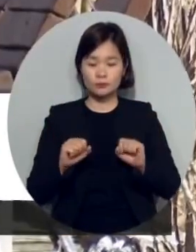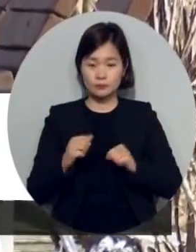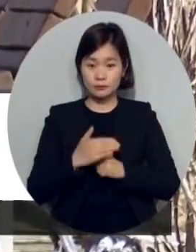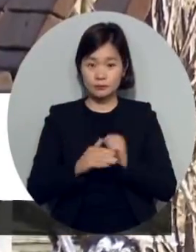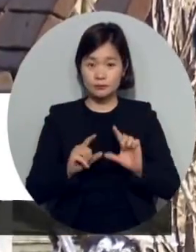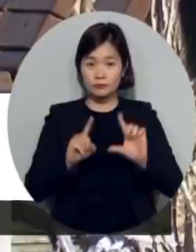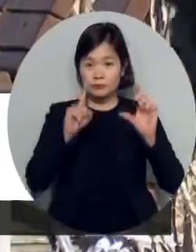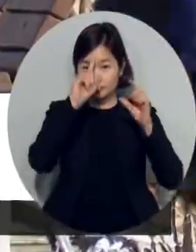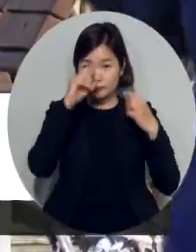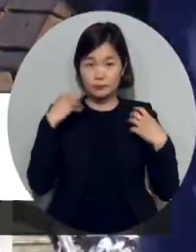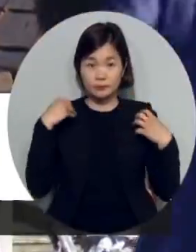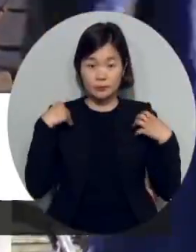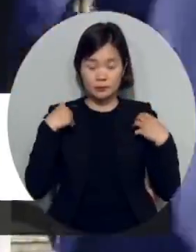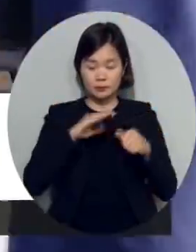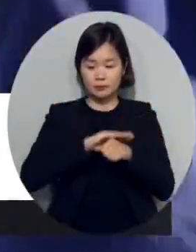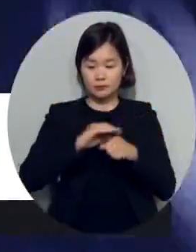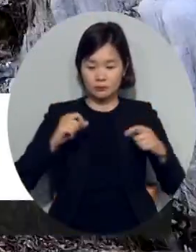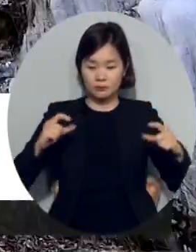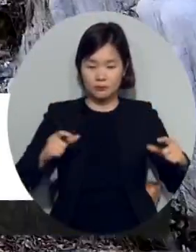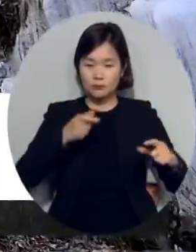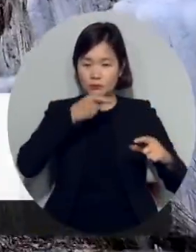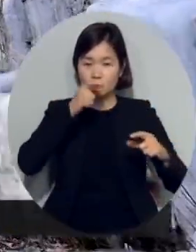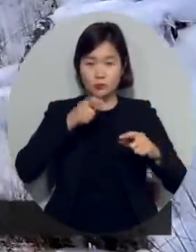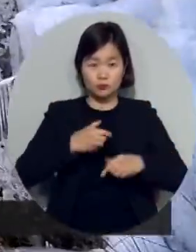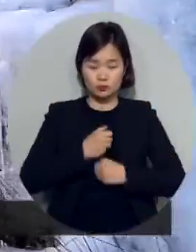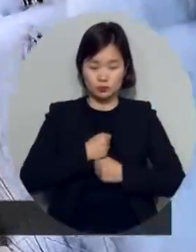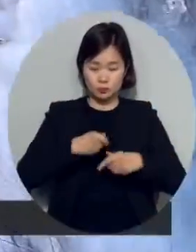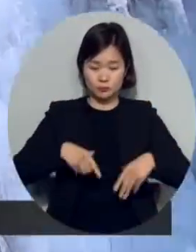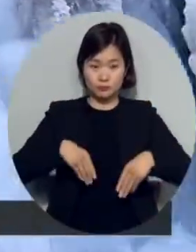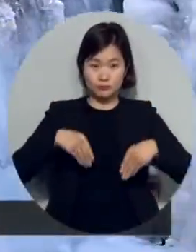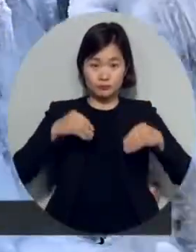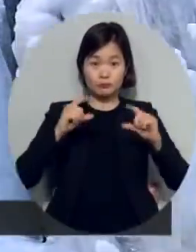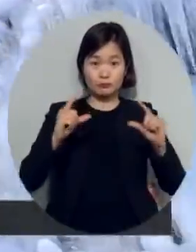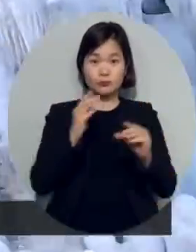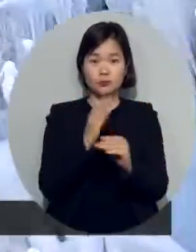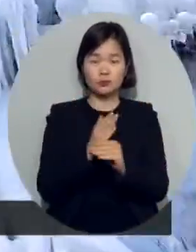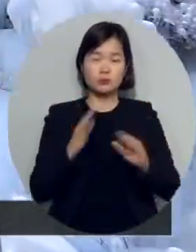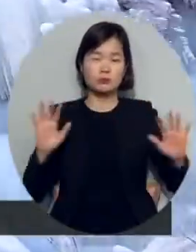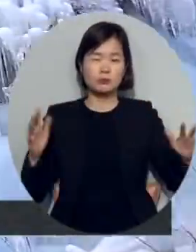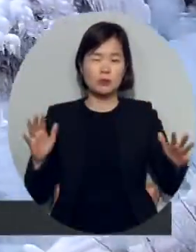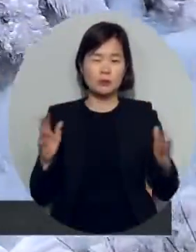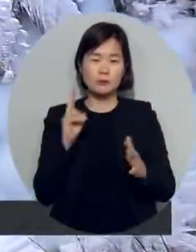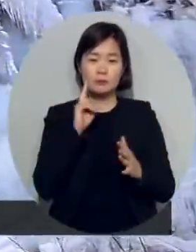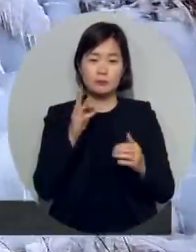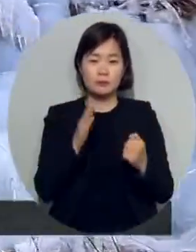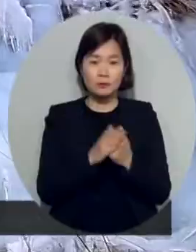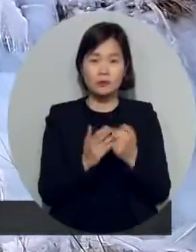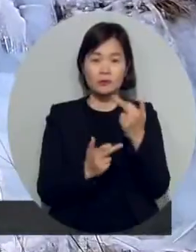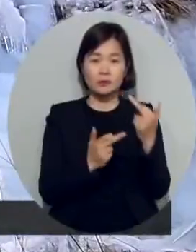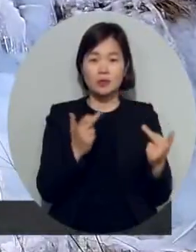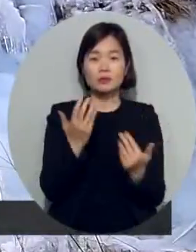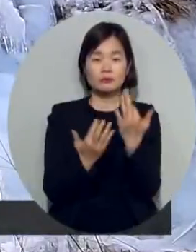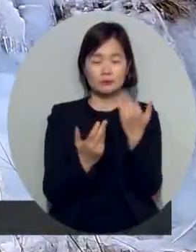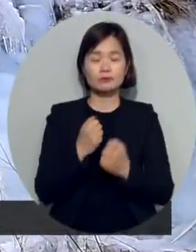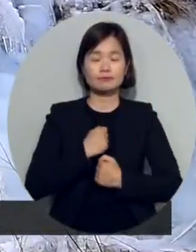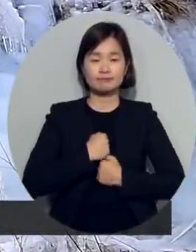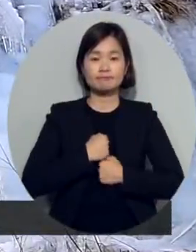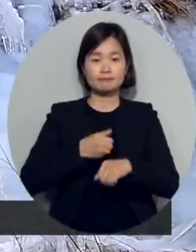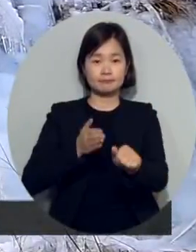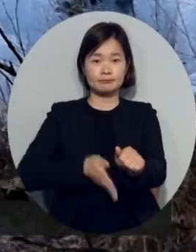기상청은 대구경북 전지역에 건조주의보가 발효 된 가운데 바람도 강하다 며 3 뿔 중에 화제의 주위를